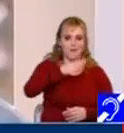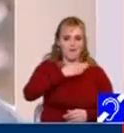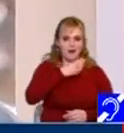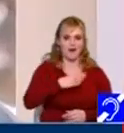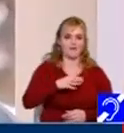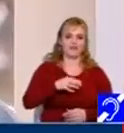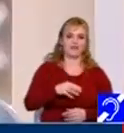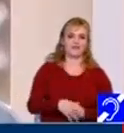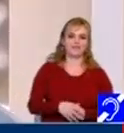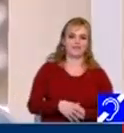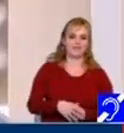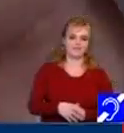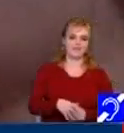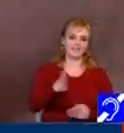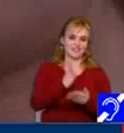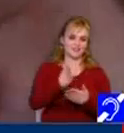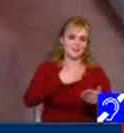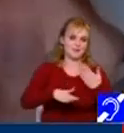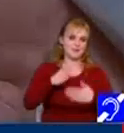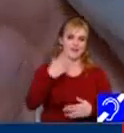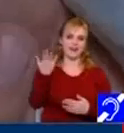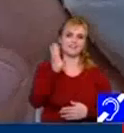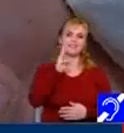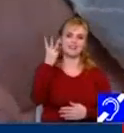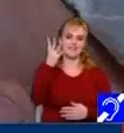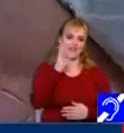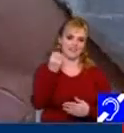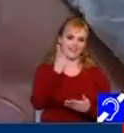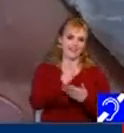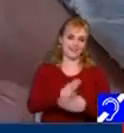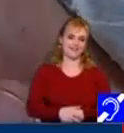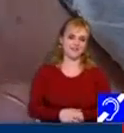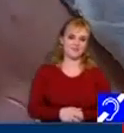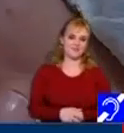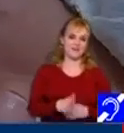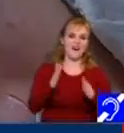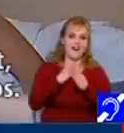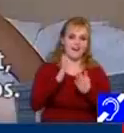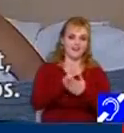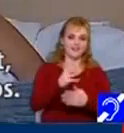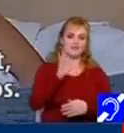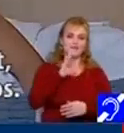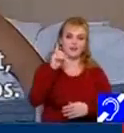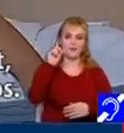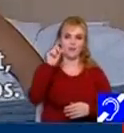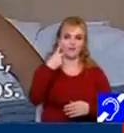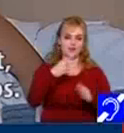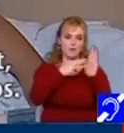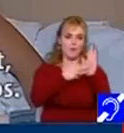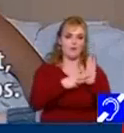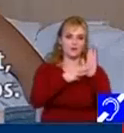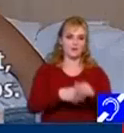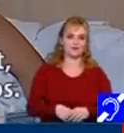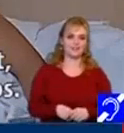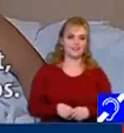înconjurat acum de 3 fete frumoase, este o bucurie triplă. Ora casa îi așteaptă micuța Sofia de doar 1 an și 8 luni. Для меня Новый